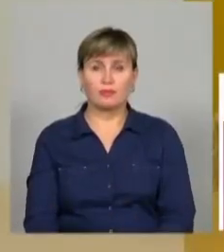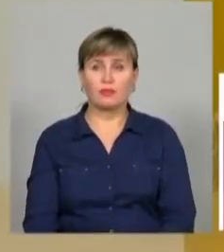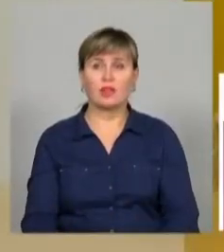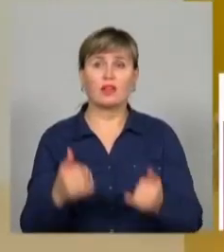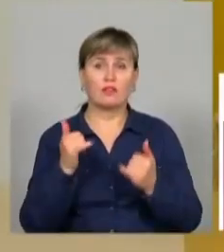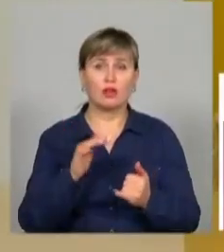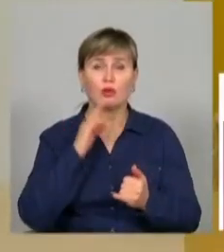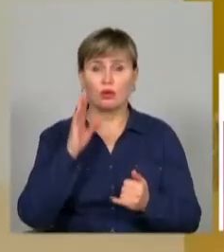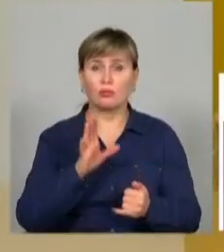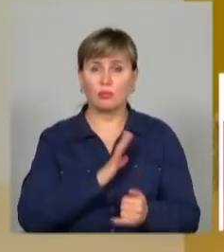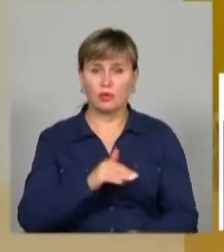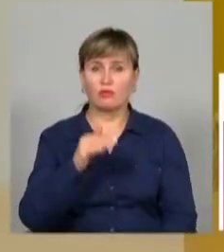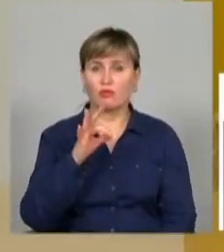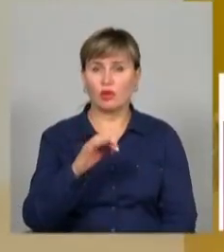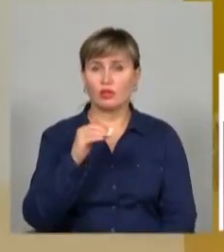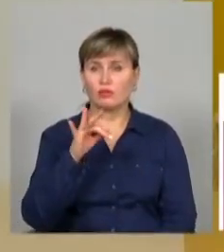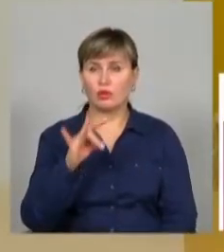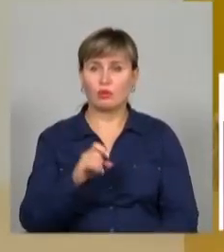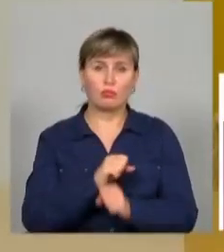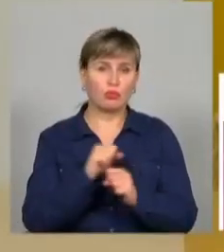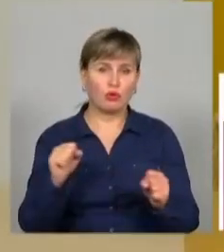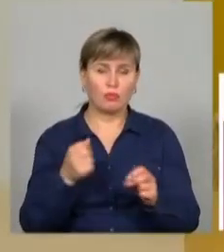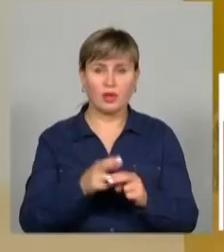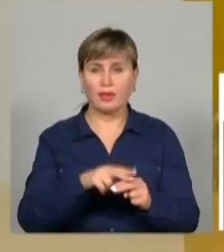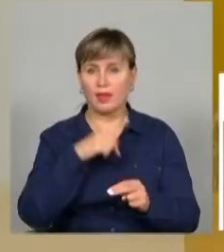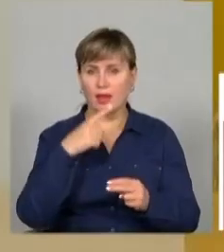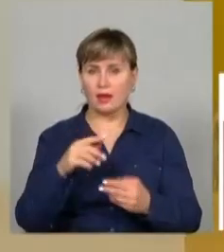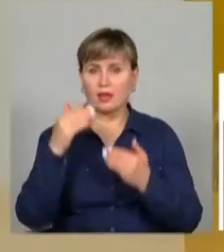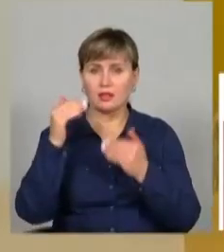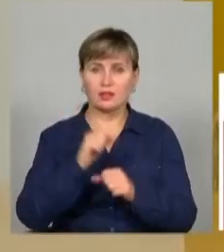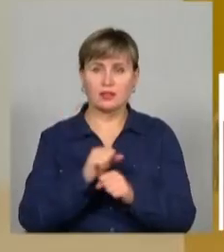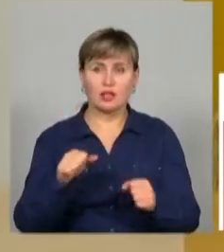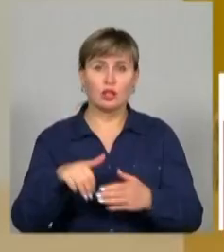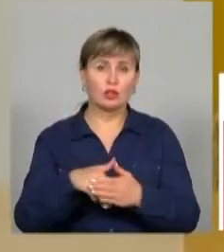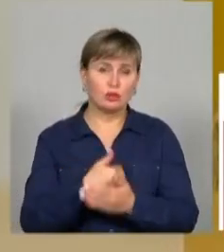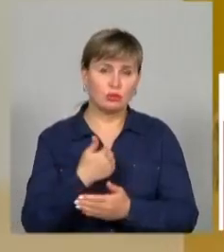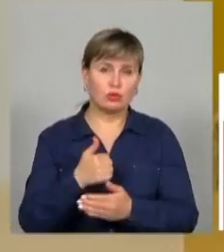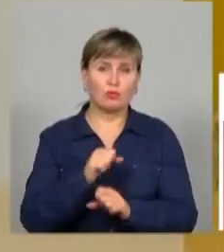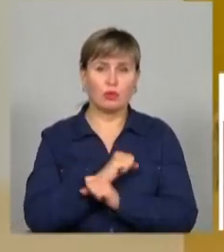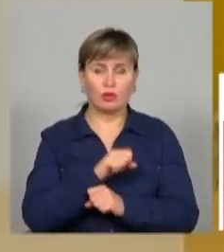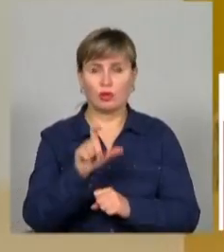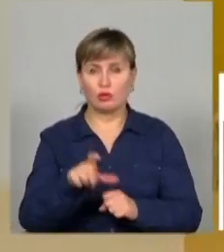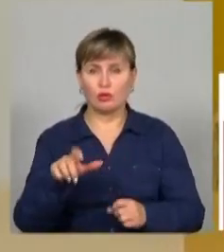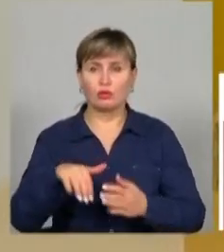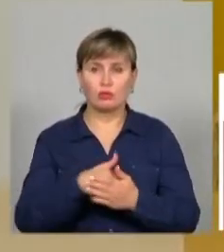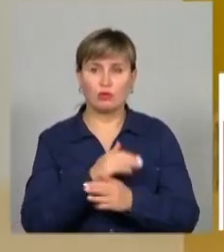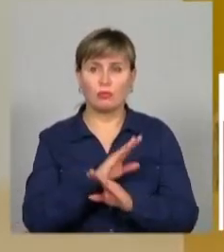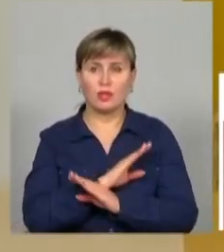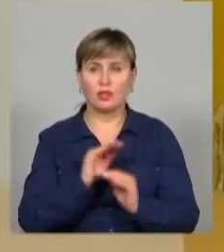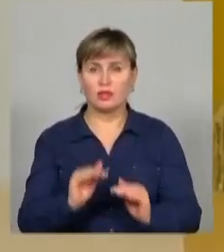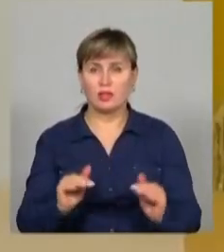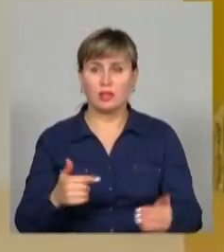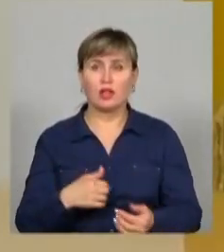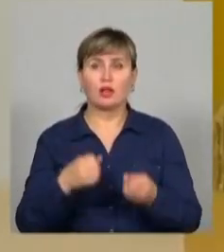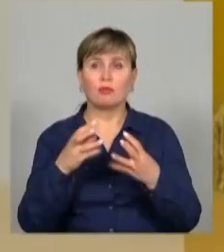Сегодня утром были фосфорные бомбы. Фосфорные российские бомбы. Снова погибли взрослые, снова погибли дети. Я